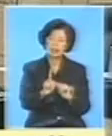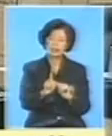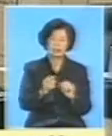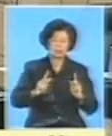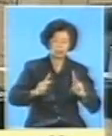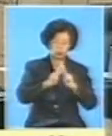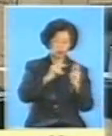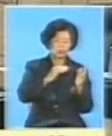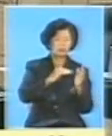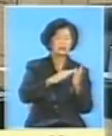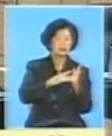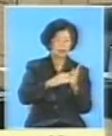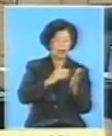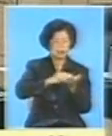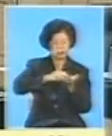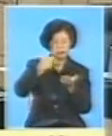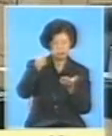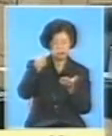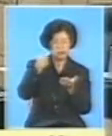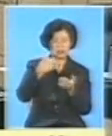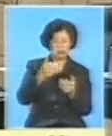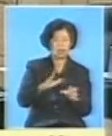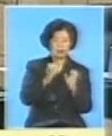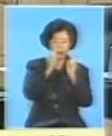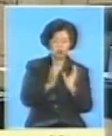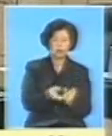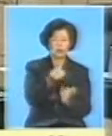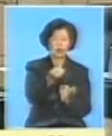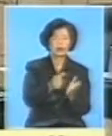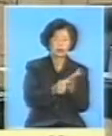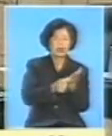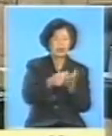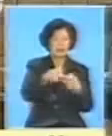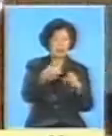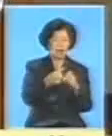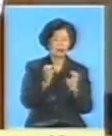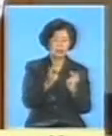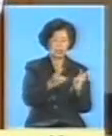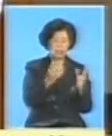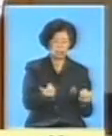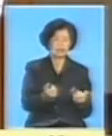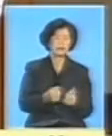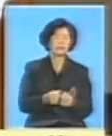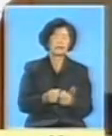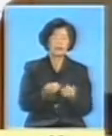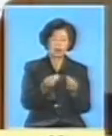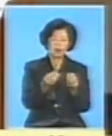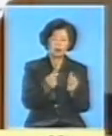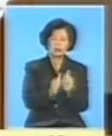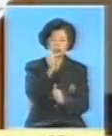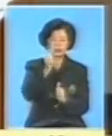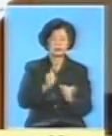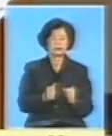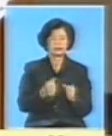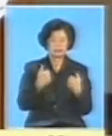พราะฉะนั้นในเรื่องคุณภาพครูปัญหาสำคัญถ้าครูน้อยก็แก้ปัญหาด้วยอย่างเงี้ยนะเร็วที่สุดนะถ้าจะยกระดับครูก็เช่นเดียวกันมีตัวอย่างเขาดู